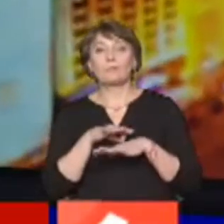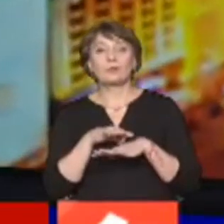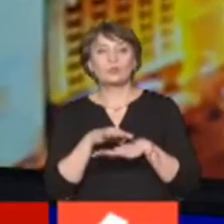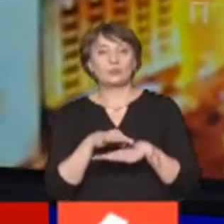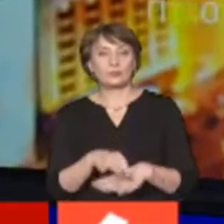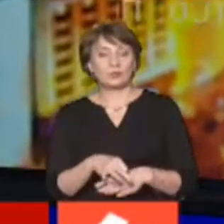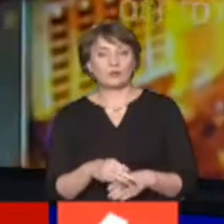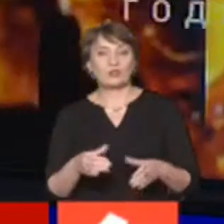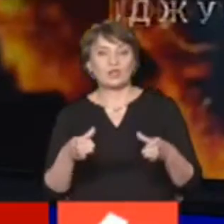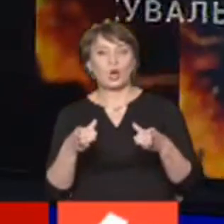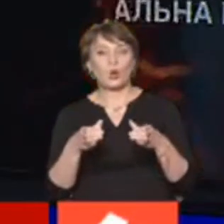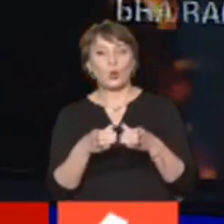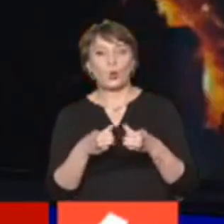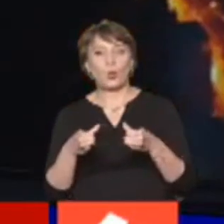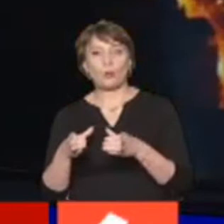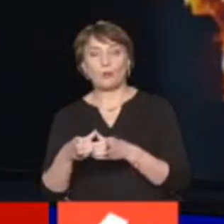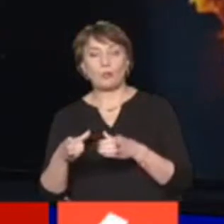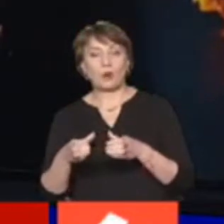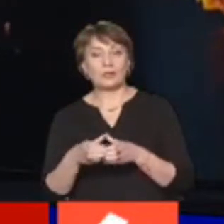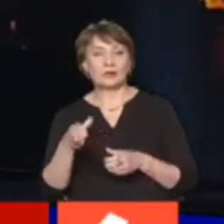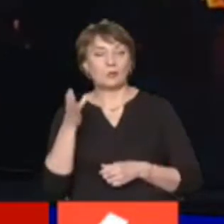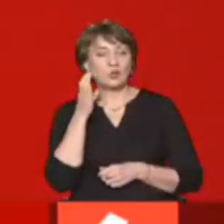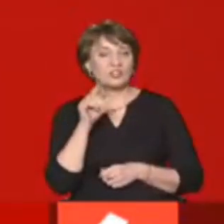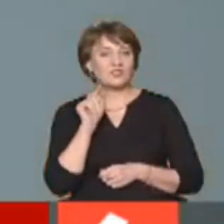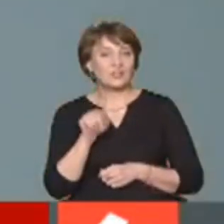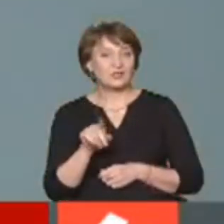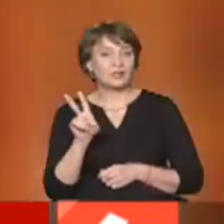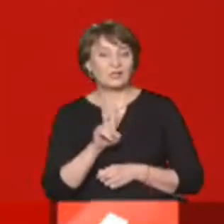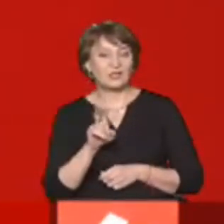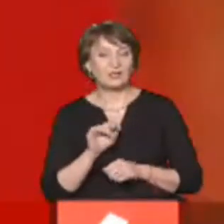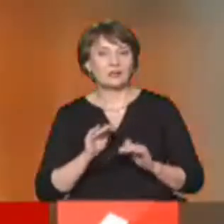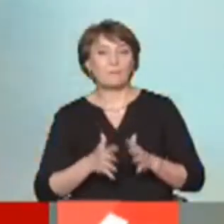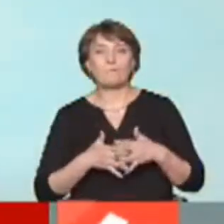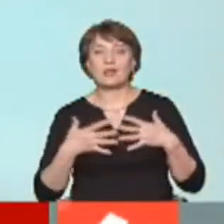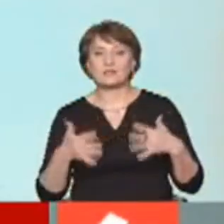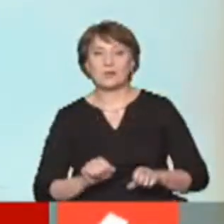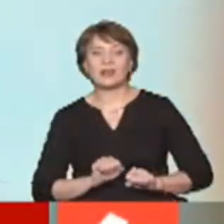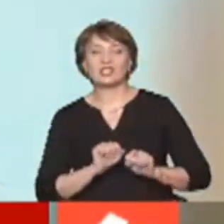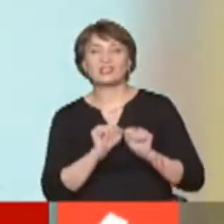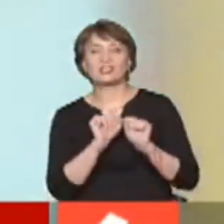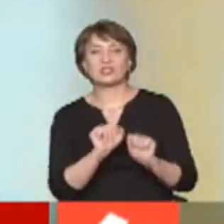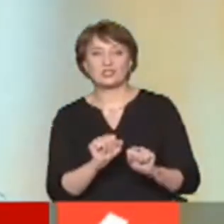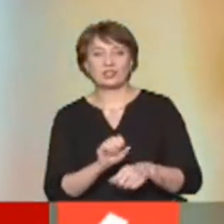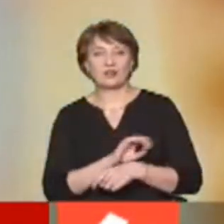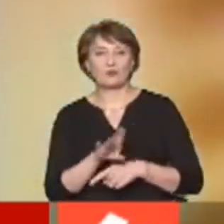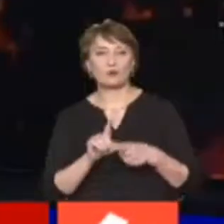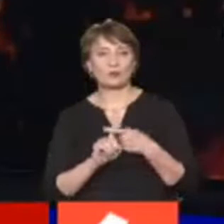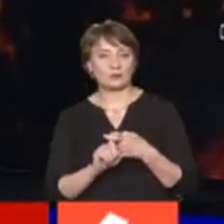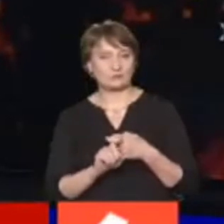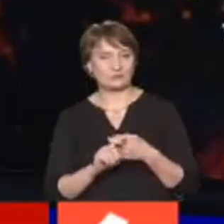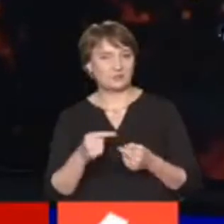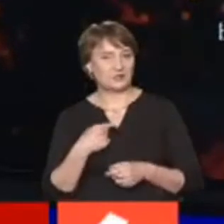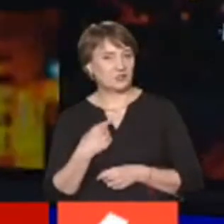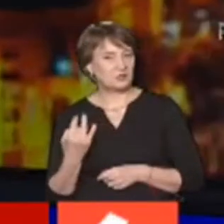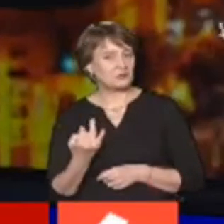проводити кампанії просвітницькі, в тому числі, яким чином максимально захищатися від хвороб. Я хочу